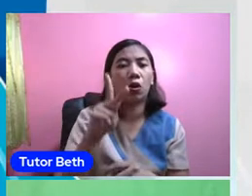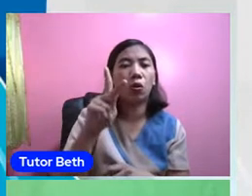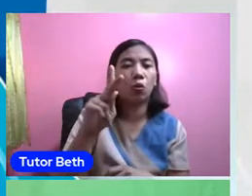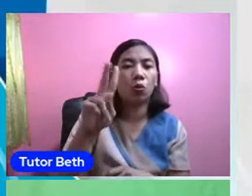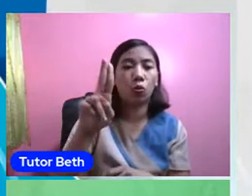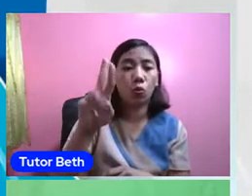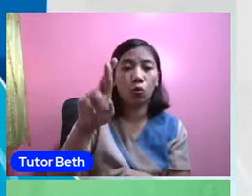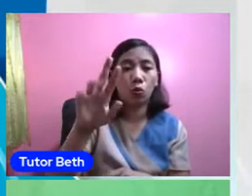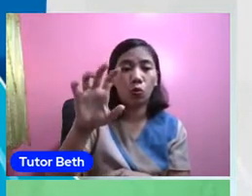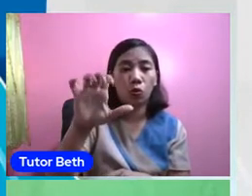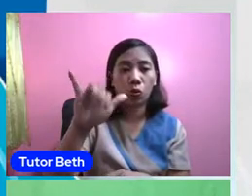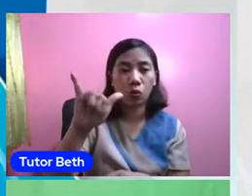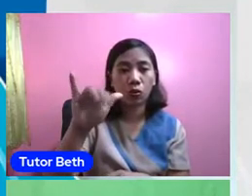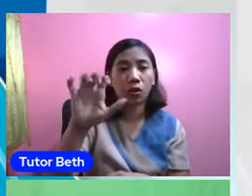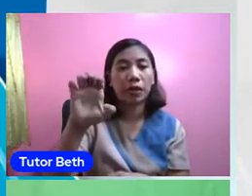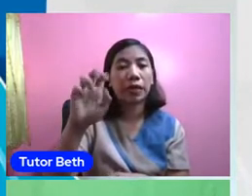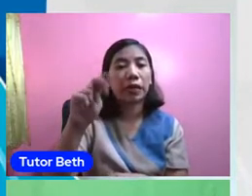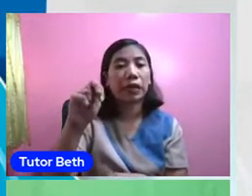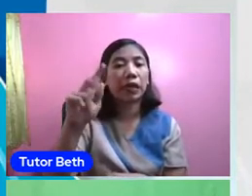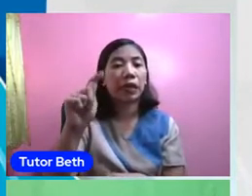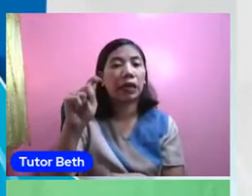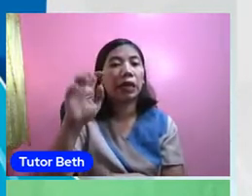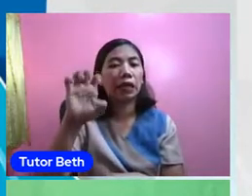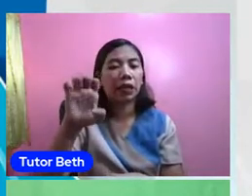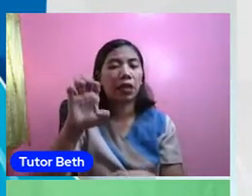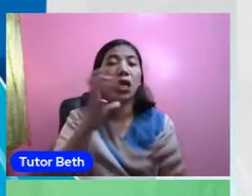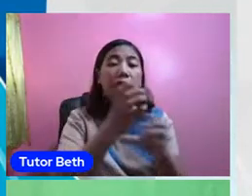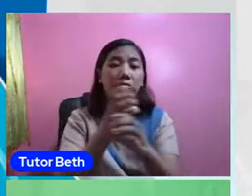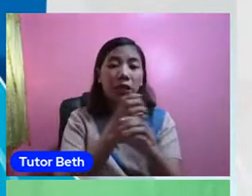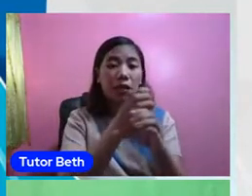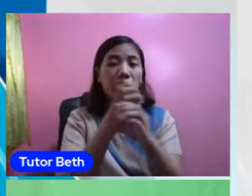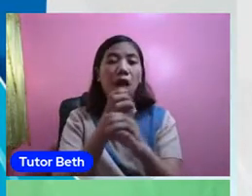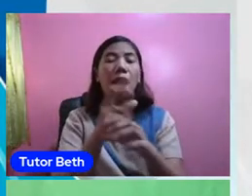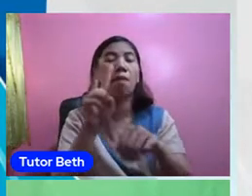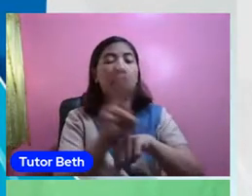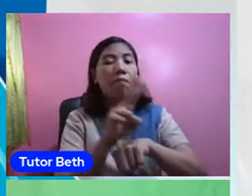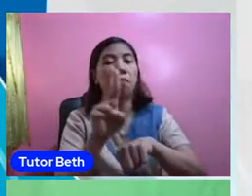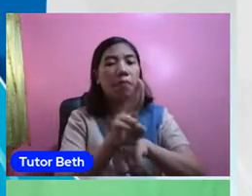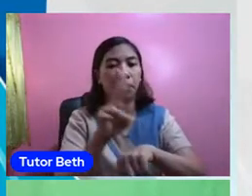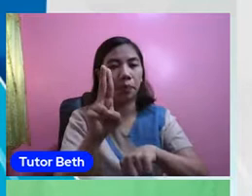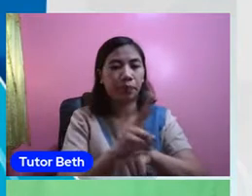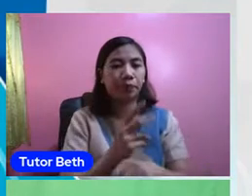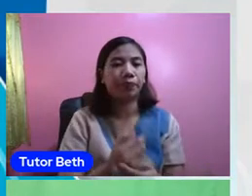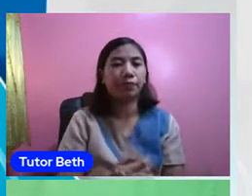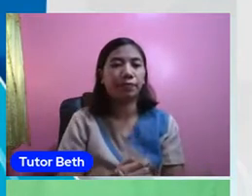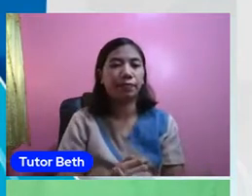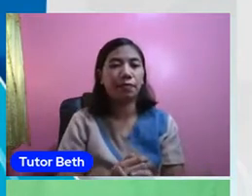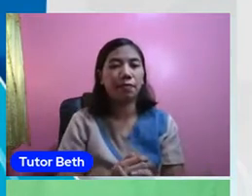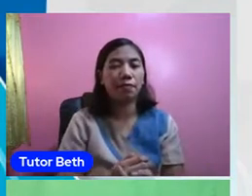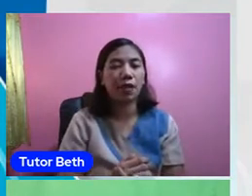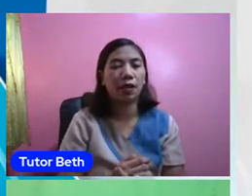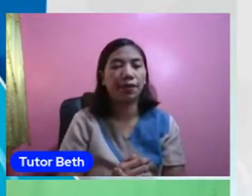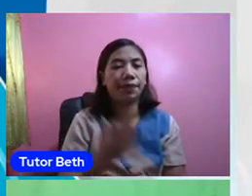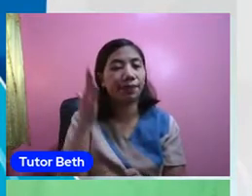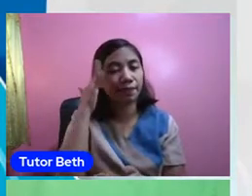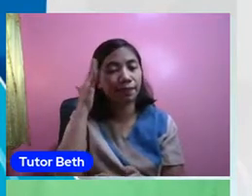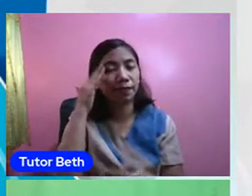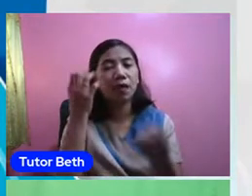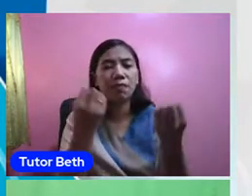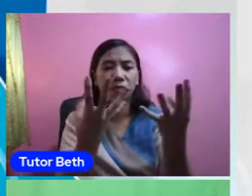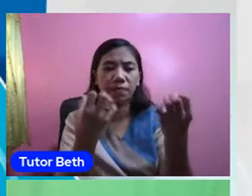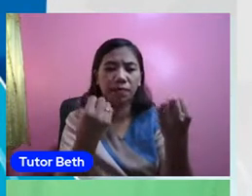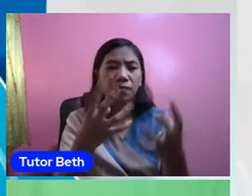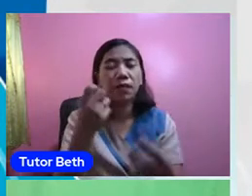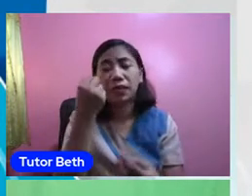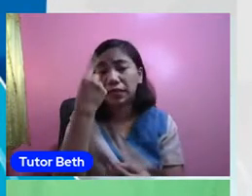Magagaling. Alam ko, meron kayong natandaan sa arali na aming ibinahagi sa araw na